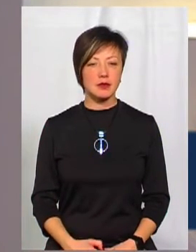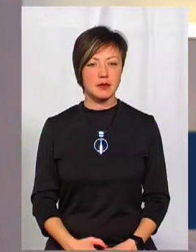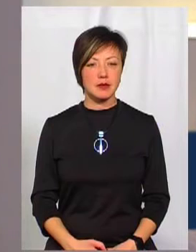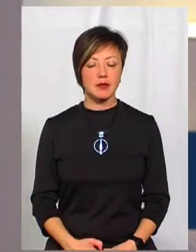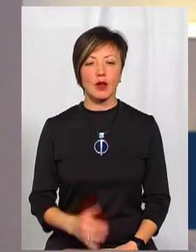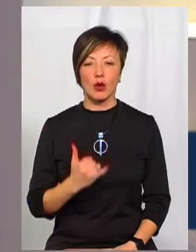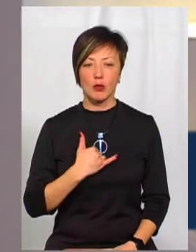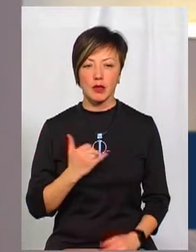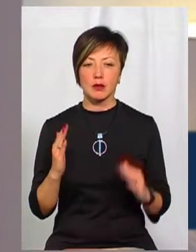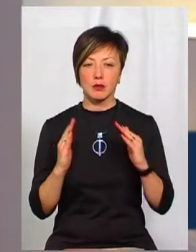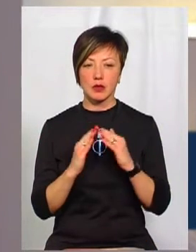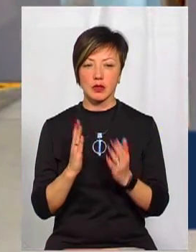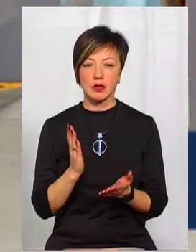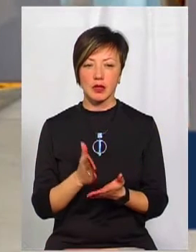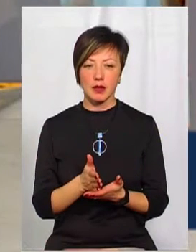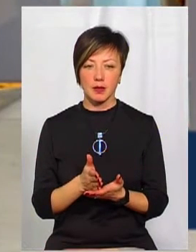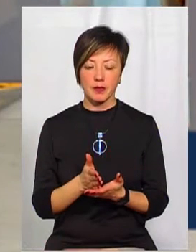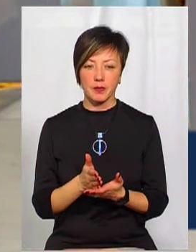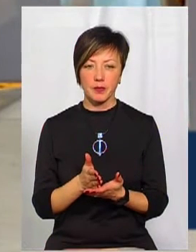У мене будинок є.